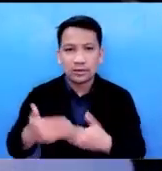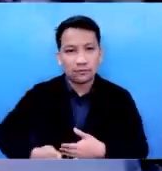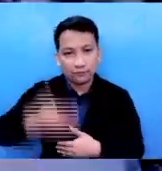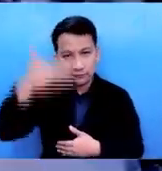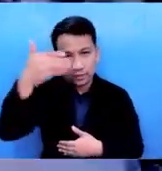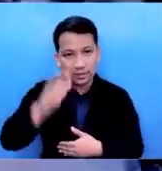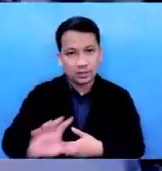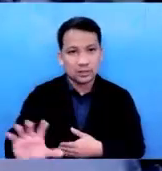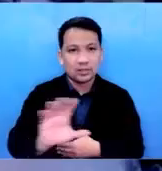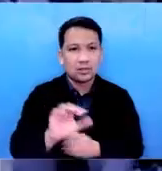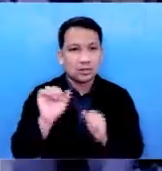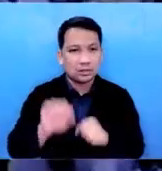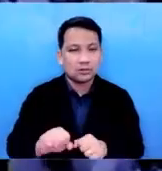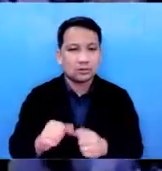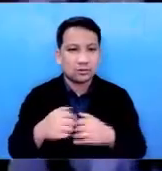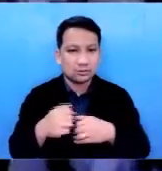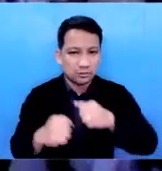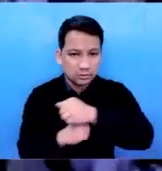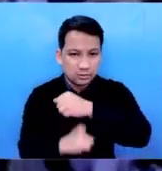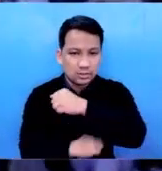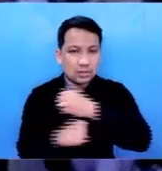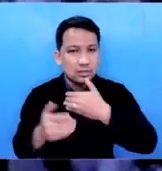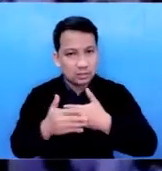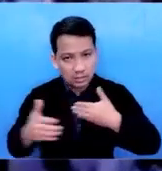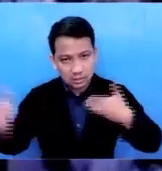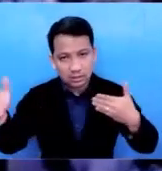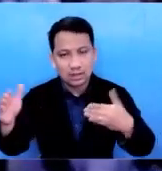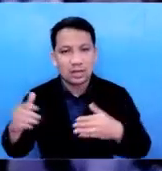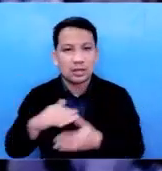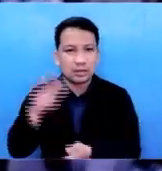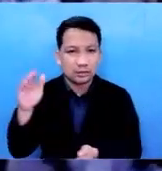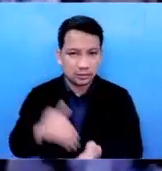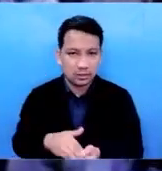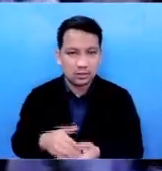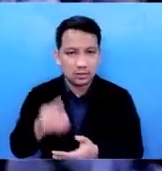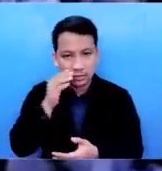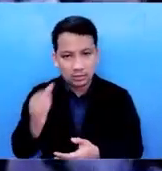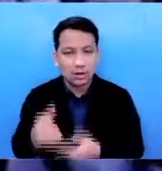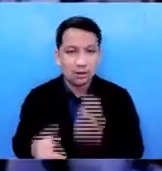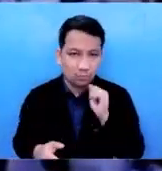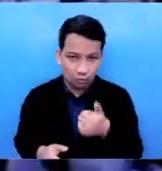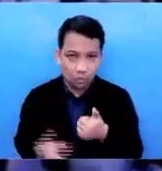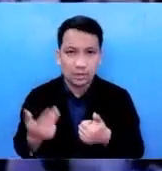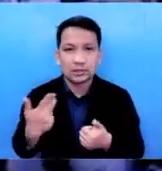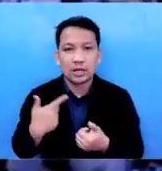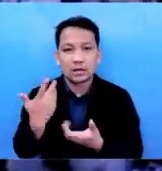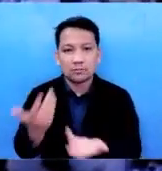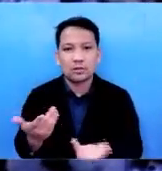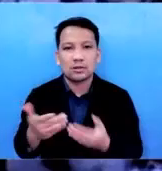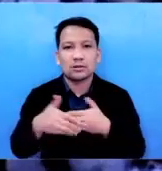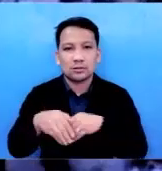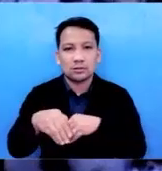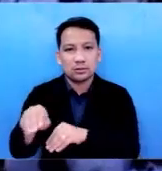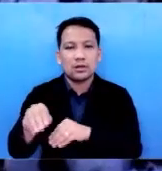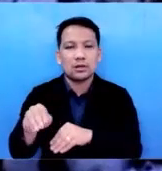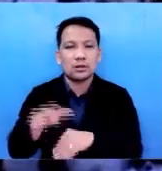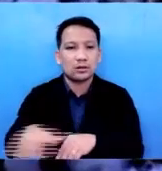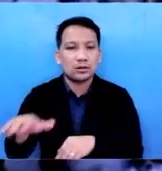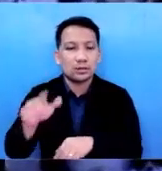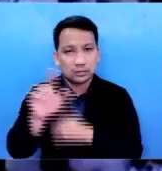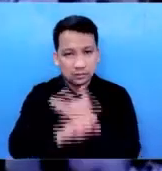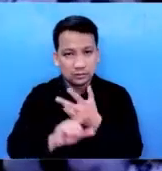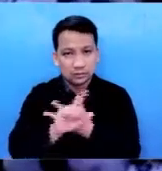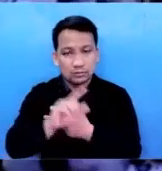mismo nitong entablado hanggang dun sa may bandang kalagitnaan, Cheryl. Bukas, meron pa silang caravan sa Rizal, Laguna at